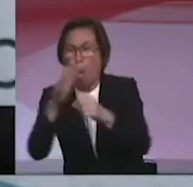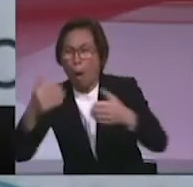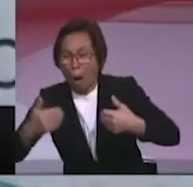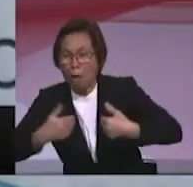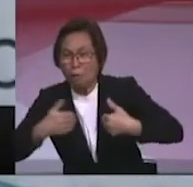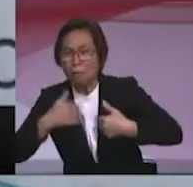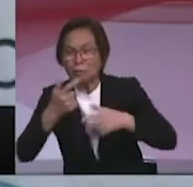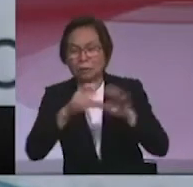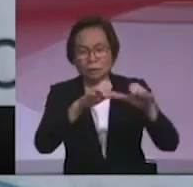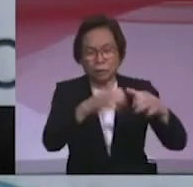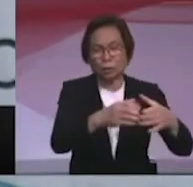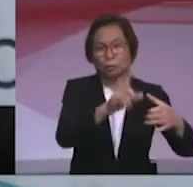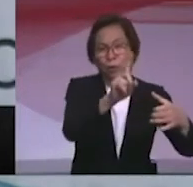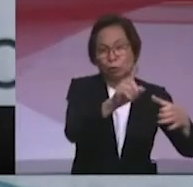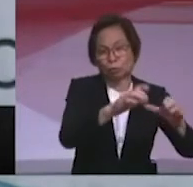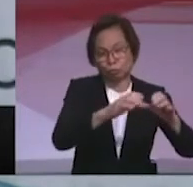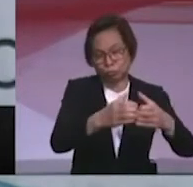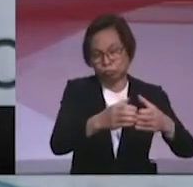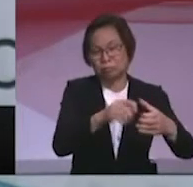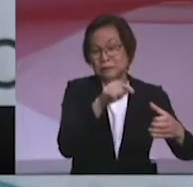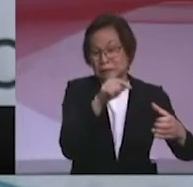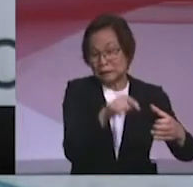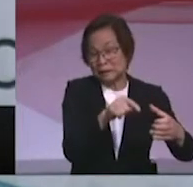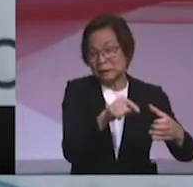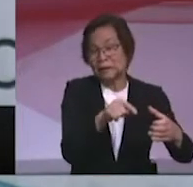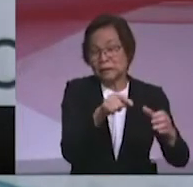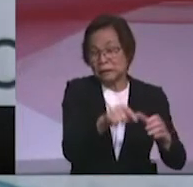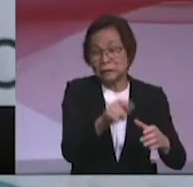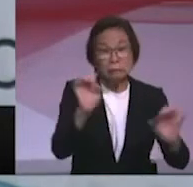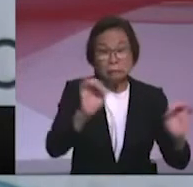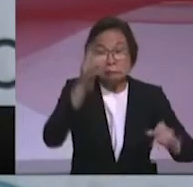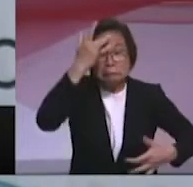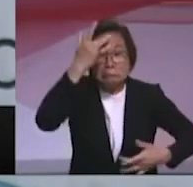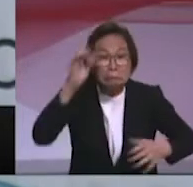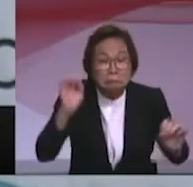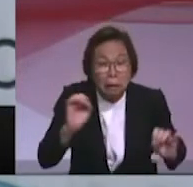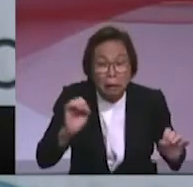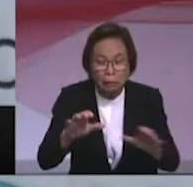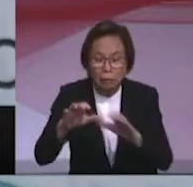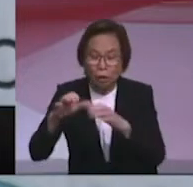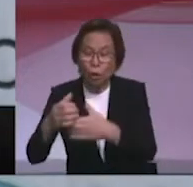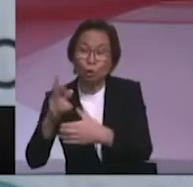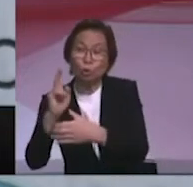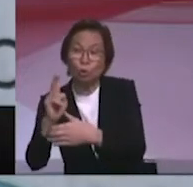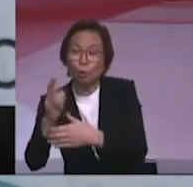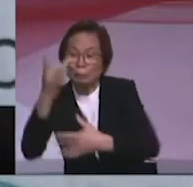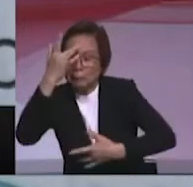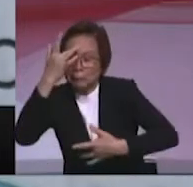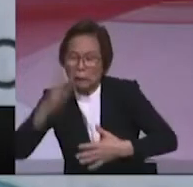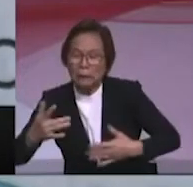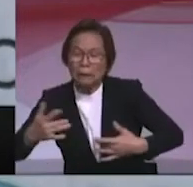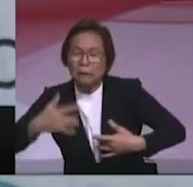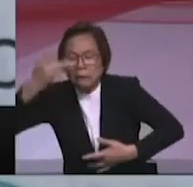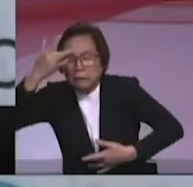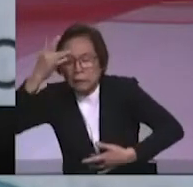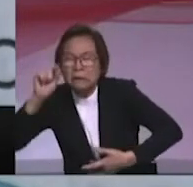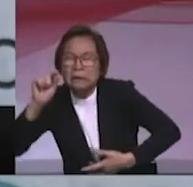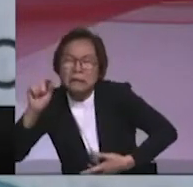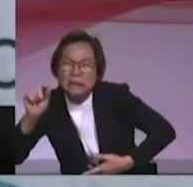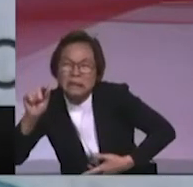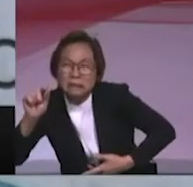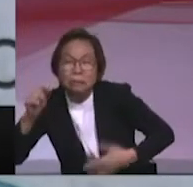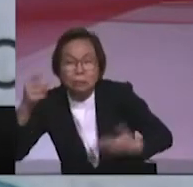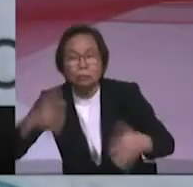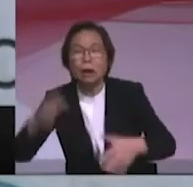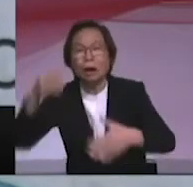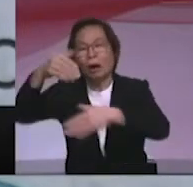daripada kategori 1, iaitu individu yang tidak bergejala, dan kategori 2, iaitu pesakit yang bergejala ringan. Mereka